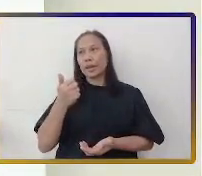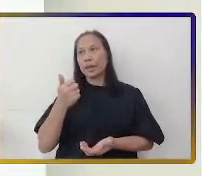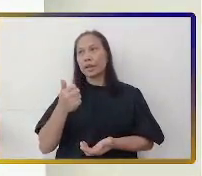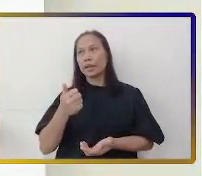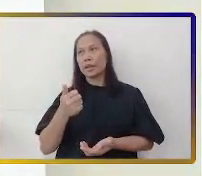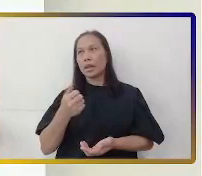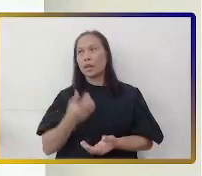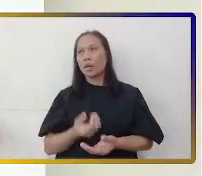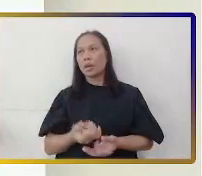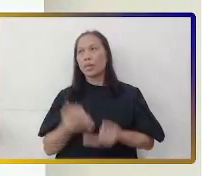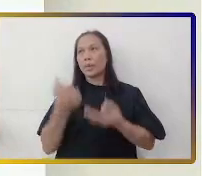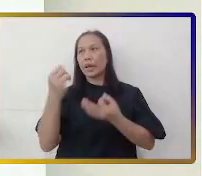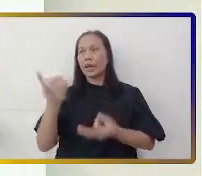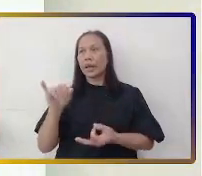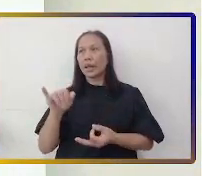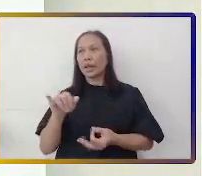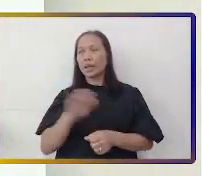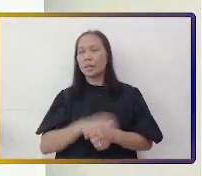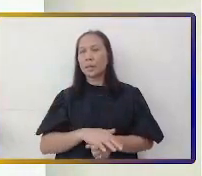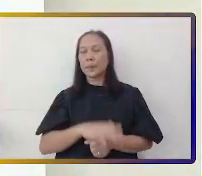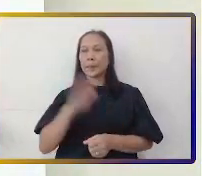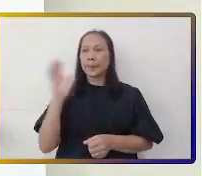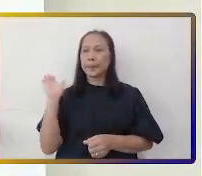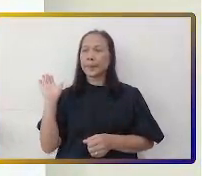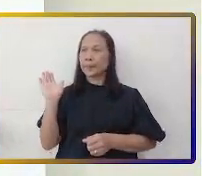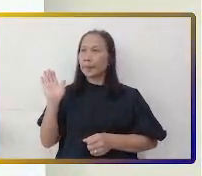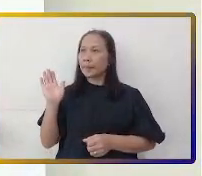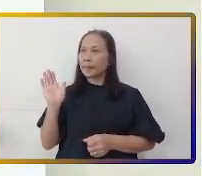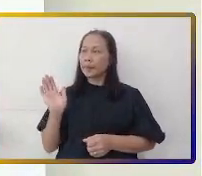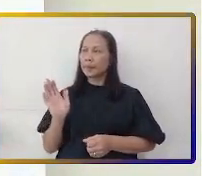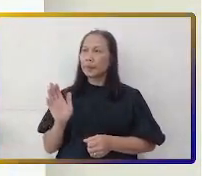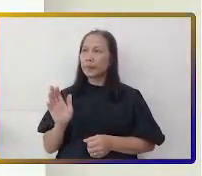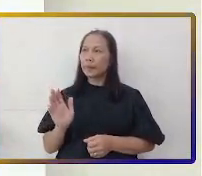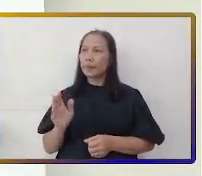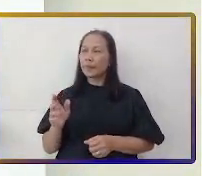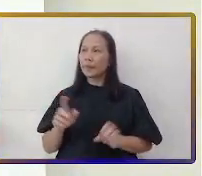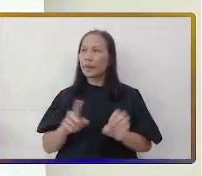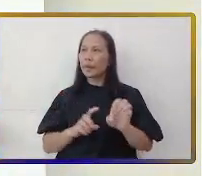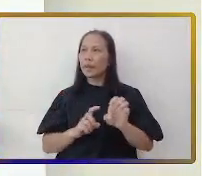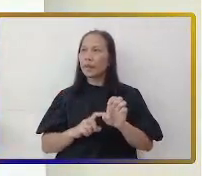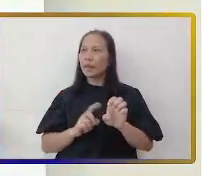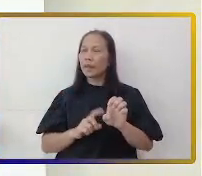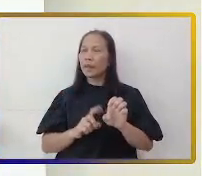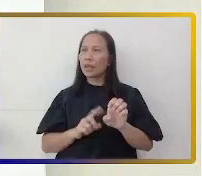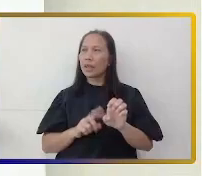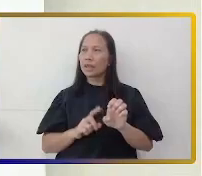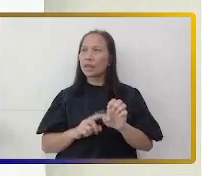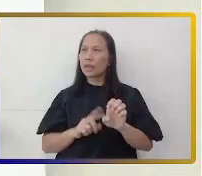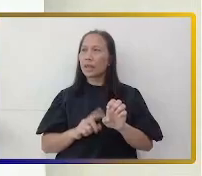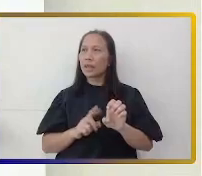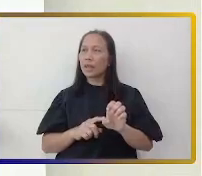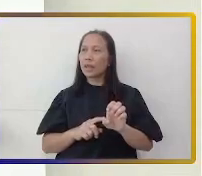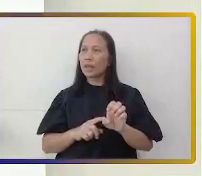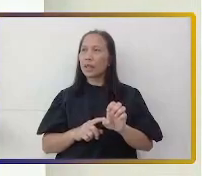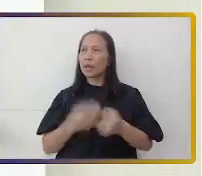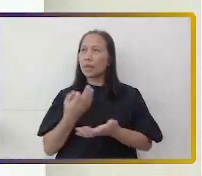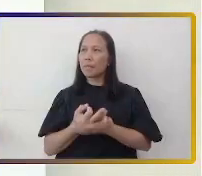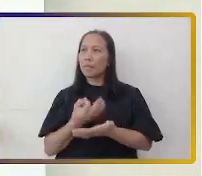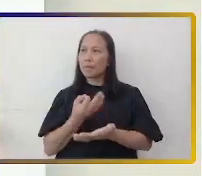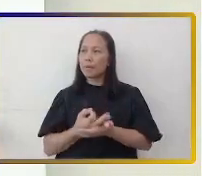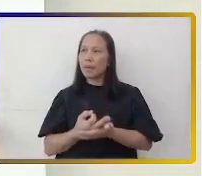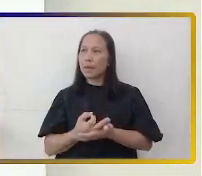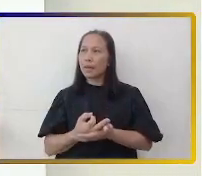and ang commitment ko sa panginoon na extra income dahil may mga extra extra na ako doon at yung